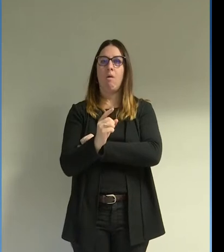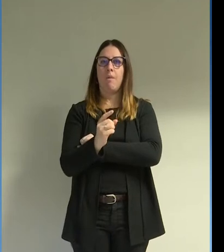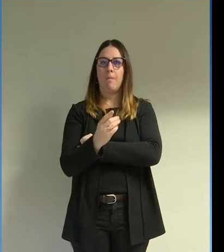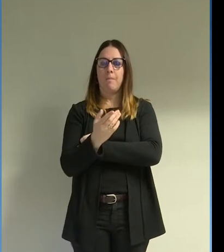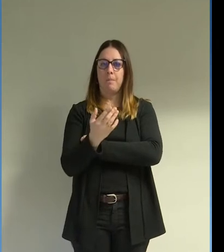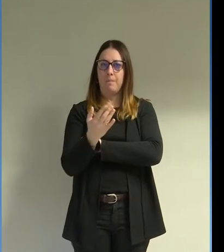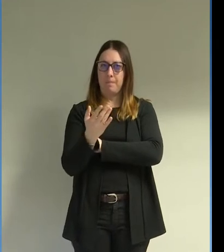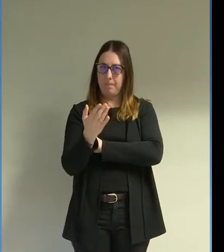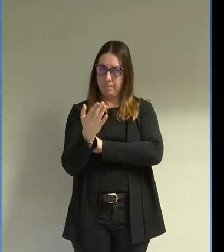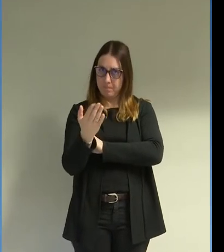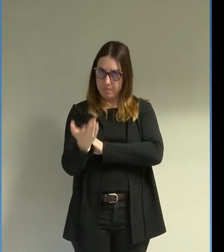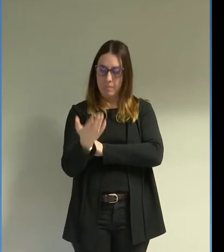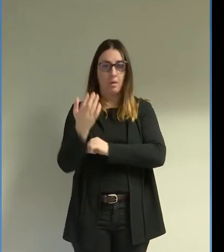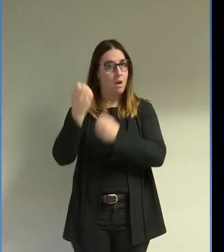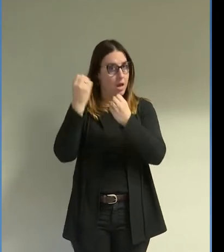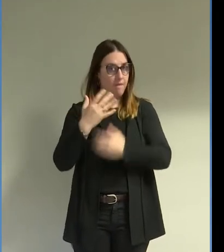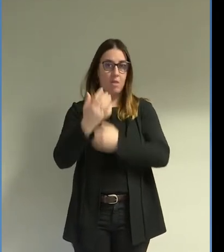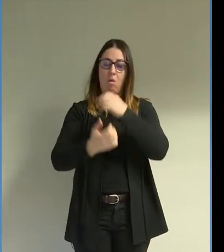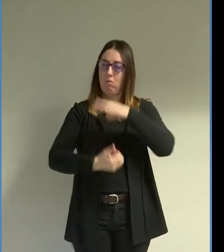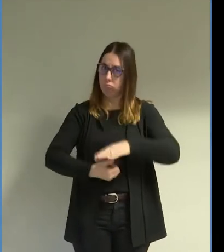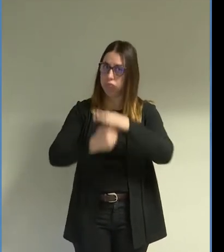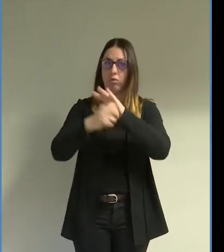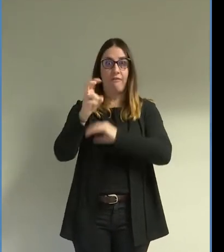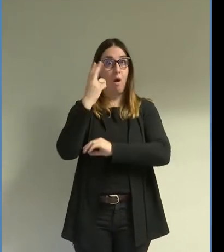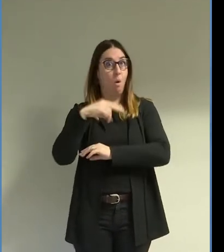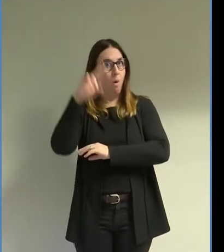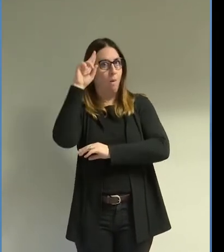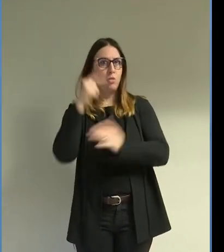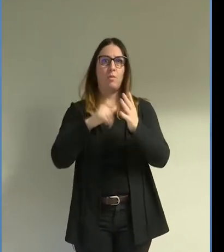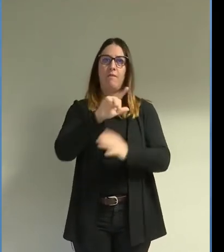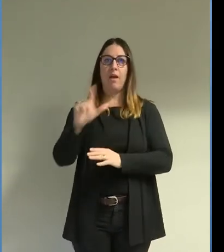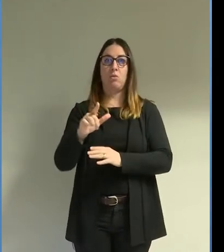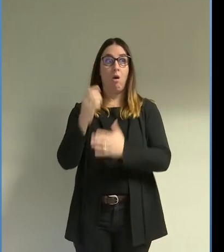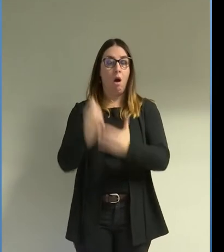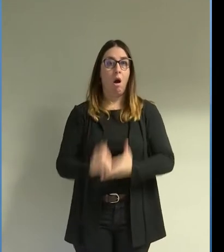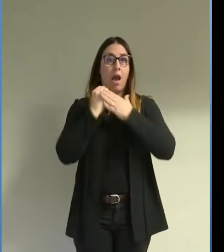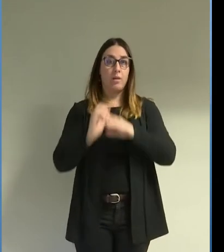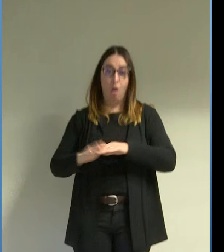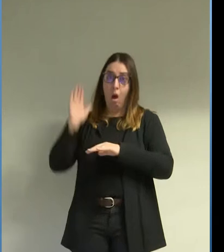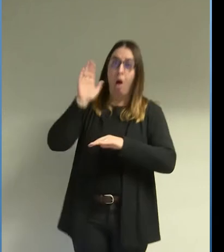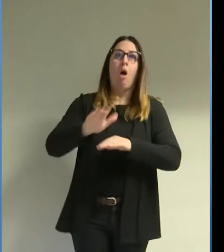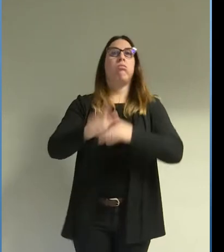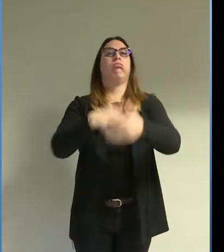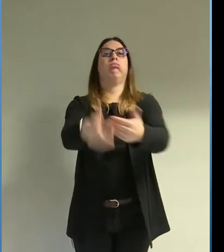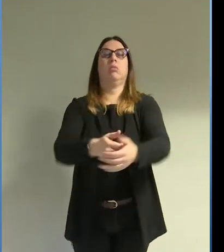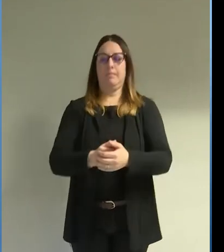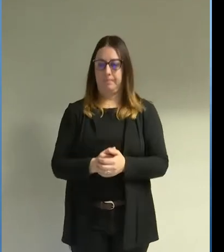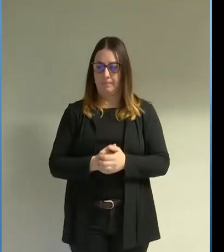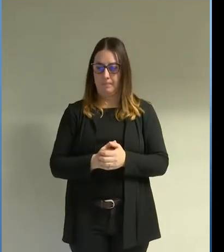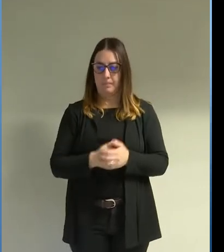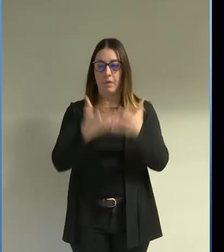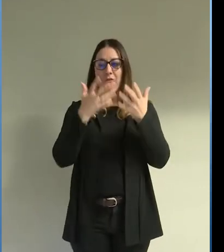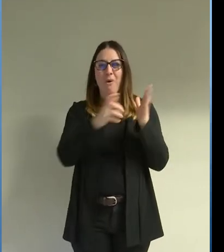l'année événement capitale verte européenne 2022 est un tremplin pour cette démarche 1.2 calendrier si vous le voulez